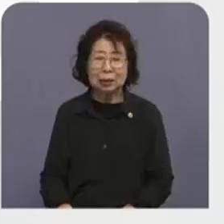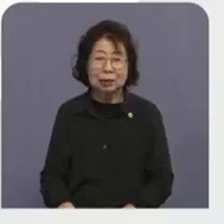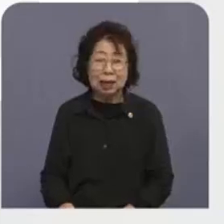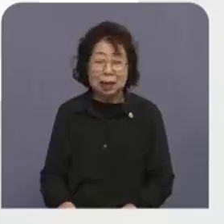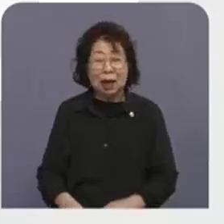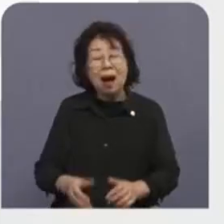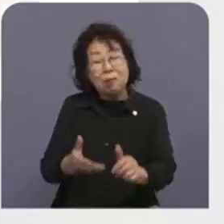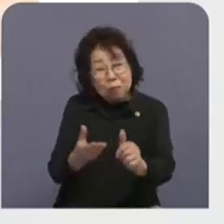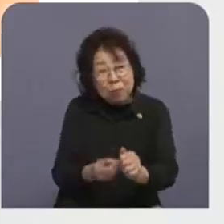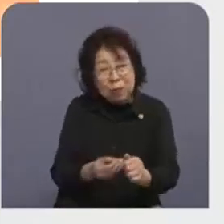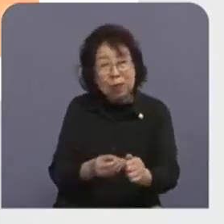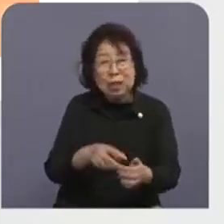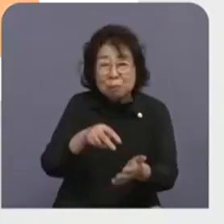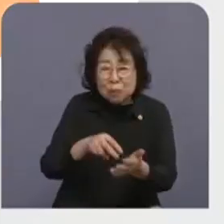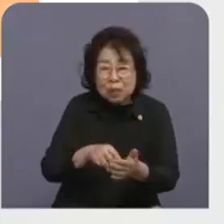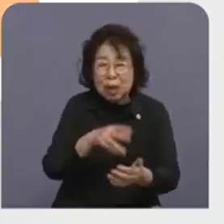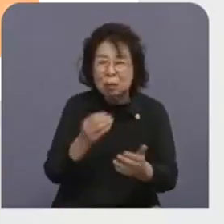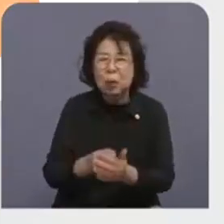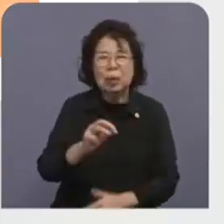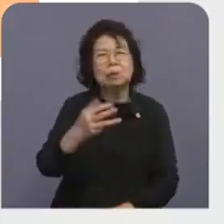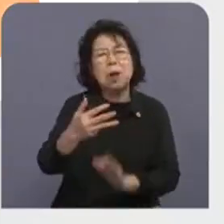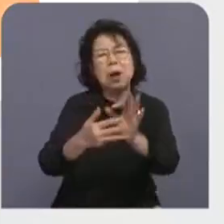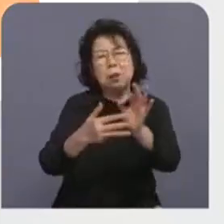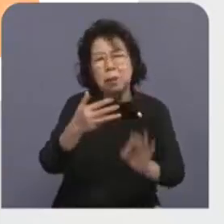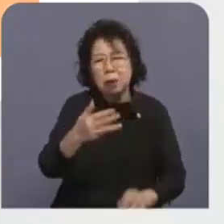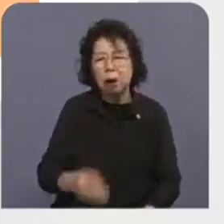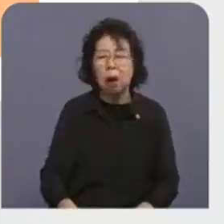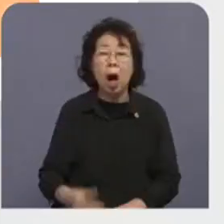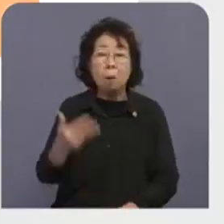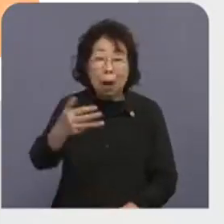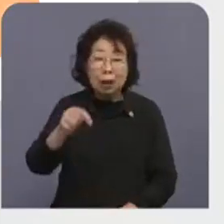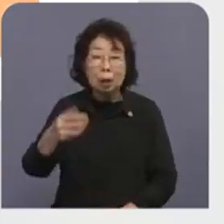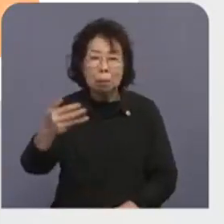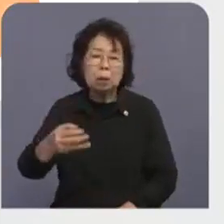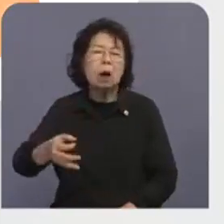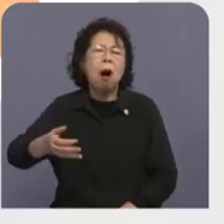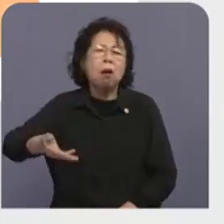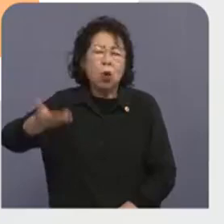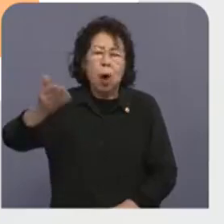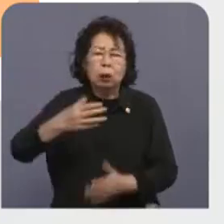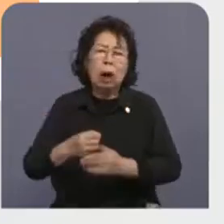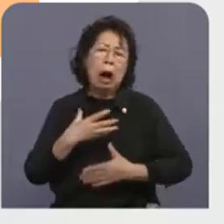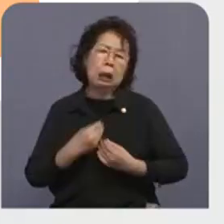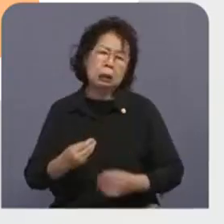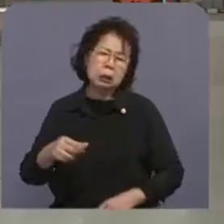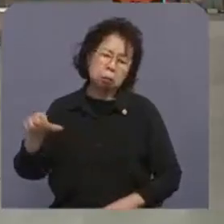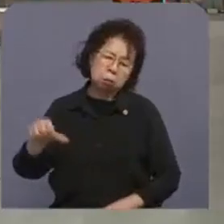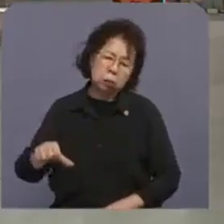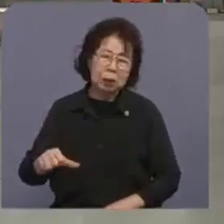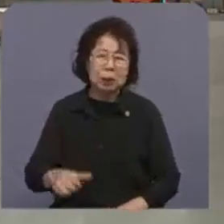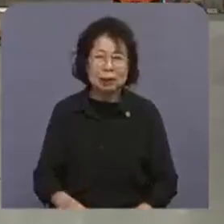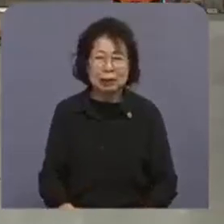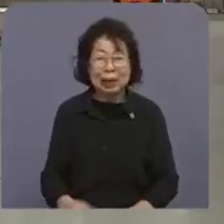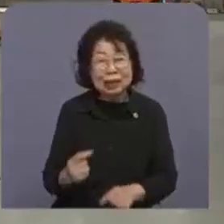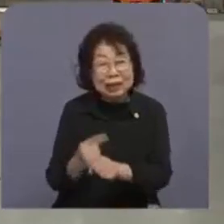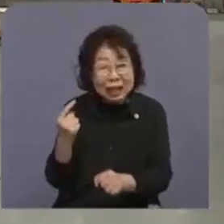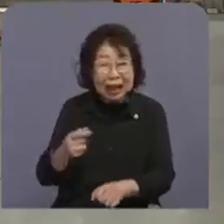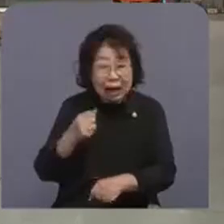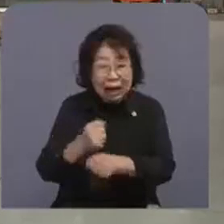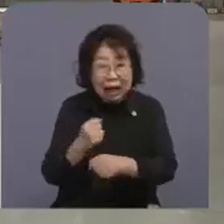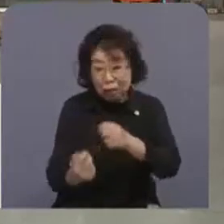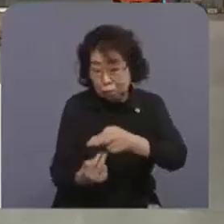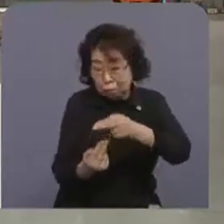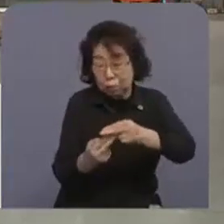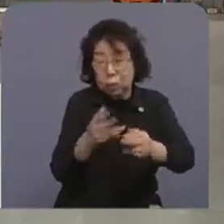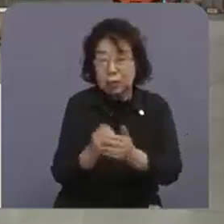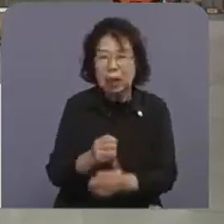의존은 28% 88.8% 포인트 높아 안정성이 떨어졌습니다 지난해 재고자산 비중